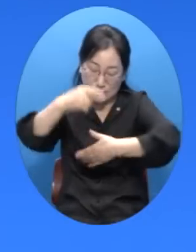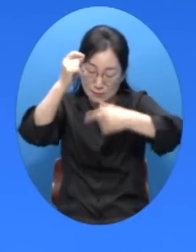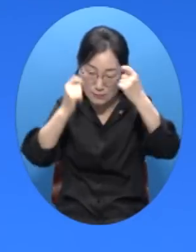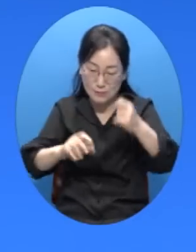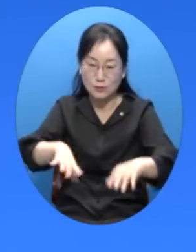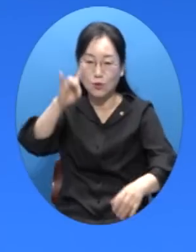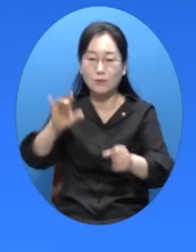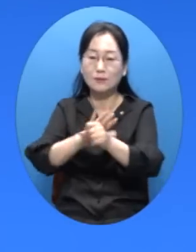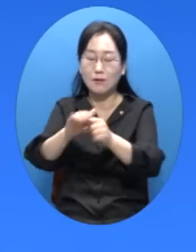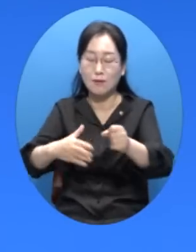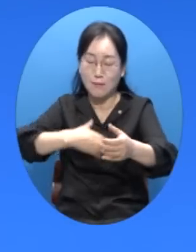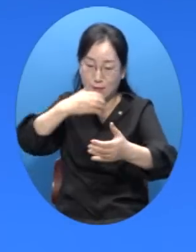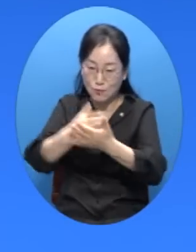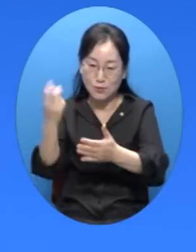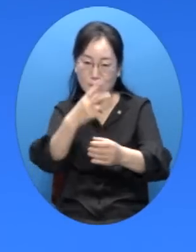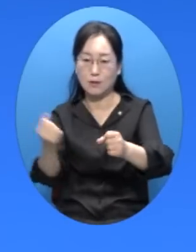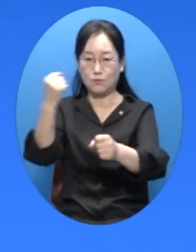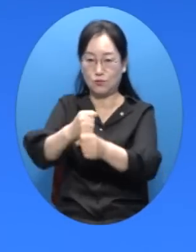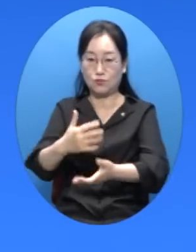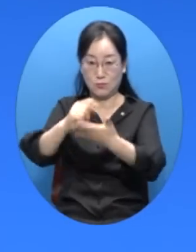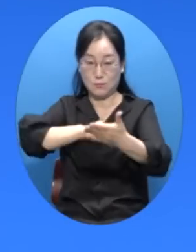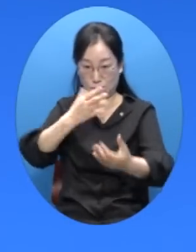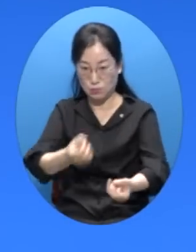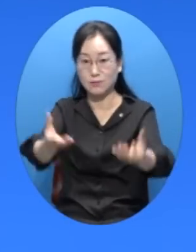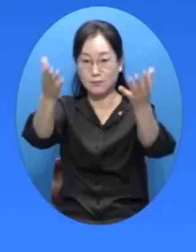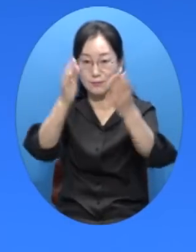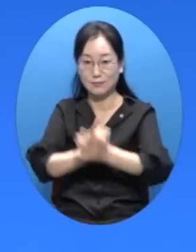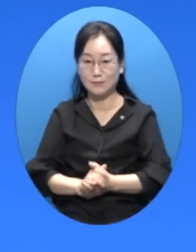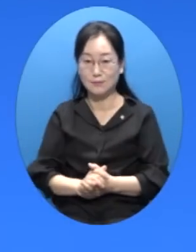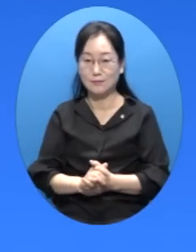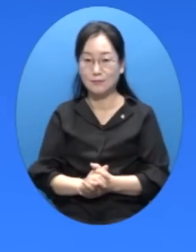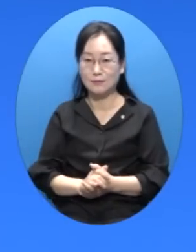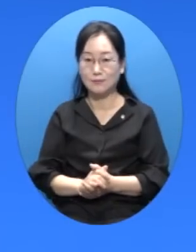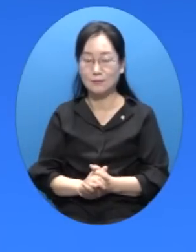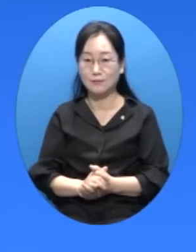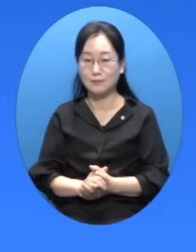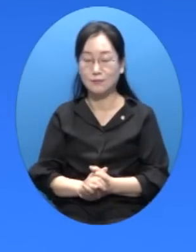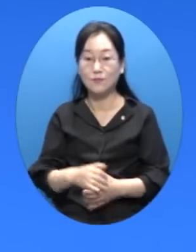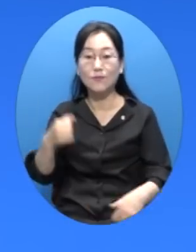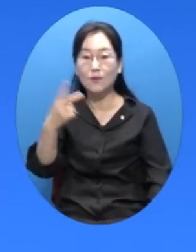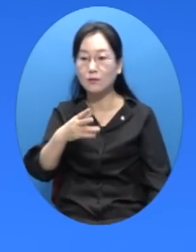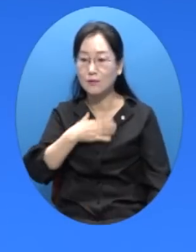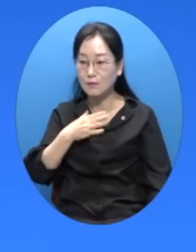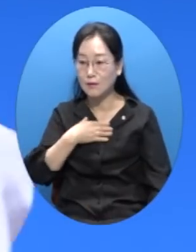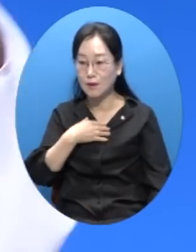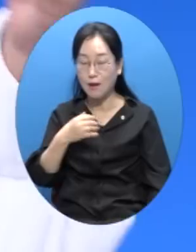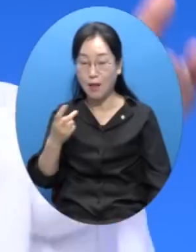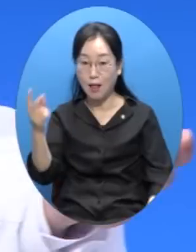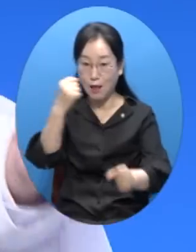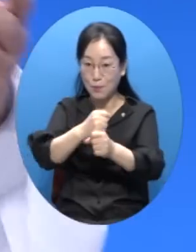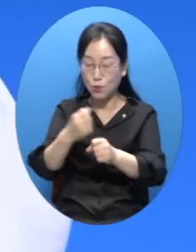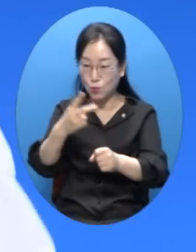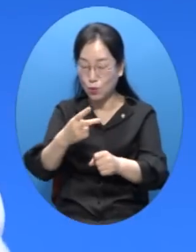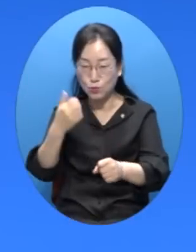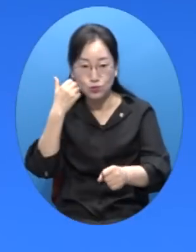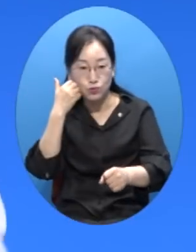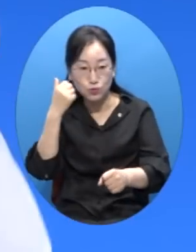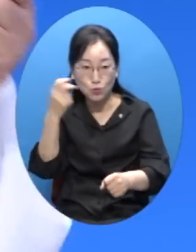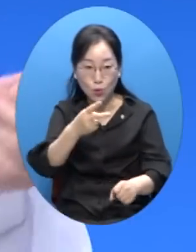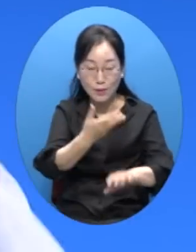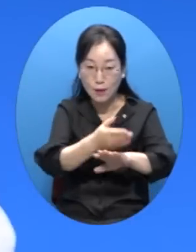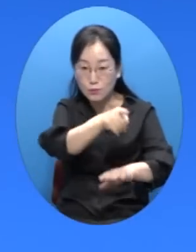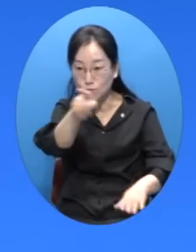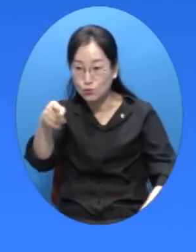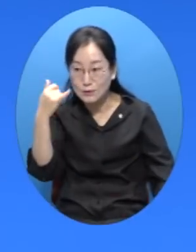감격을 회복하게 되기를 주님의 이름으로 축원합니다. 뿐만 아니라 내가 회복될 뿐 아니라 우리 주변에 혹시 이런 사람이 없는지